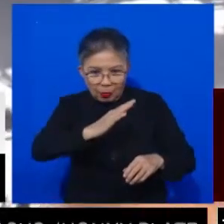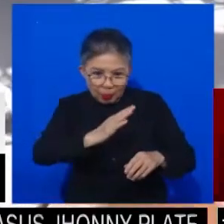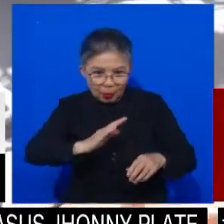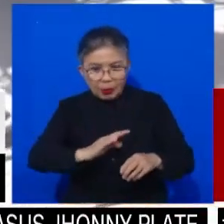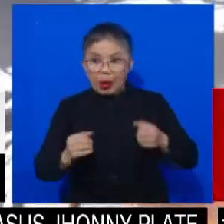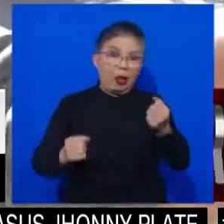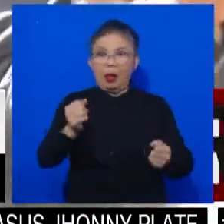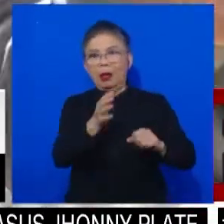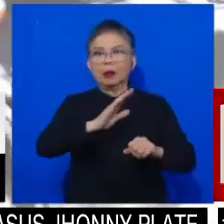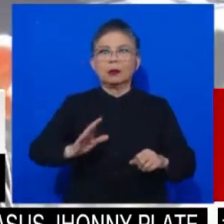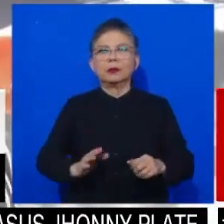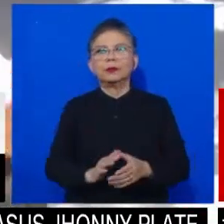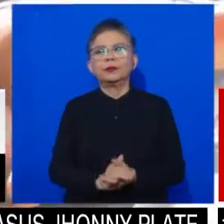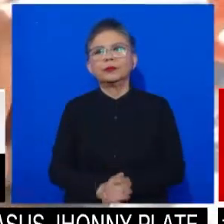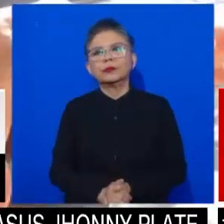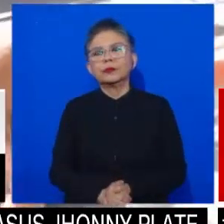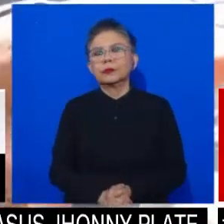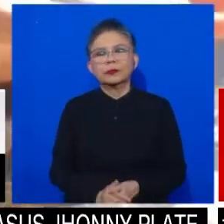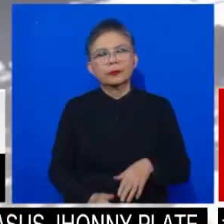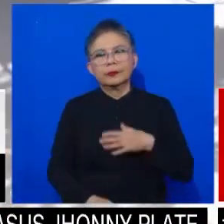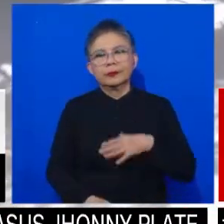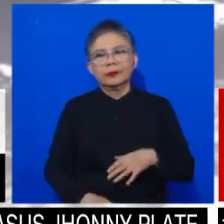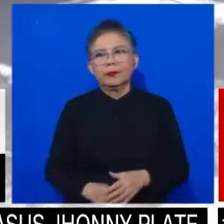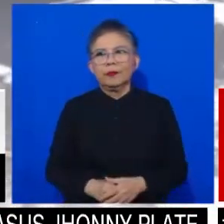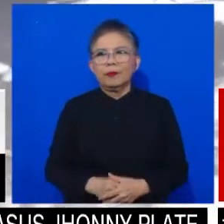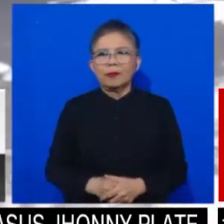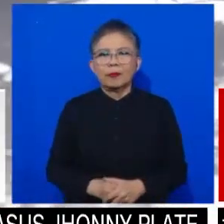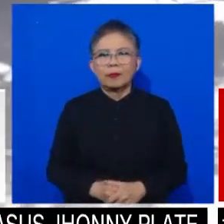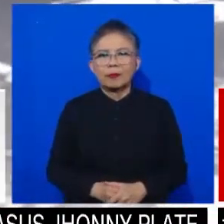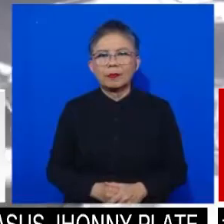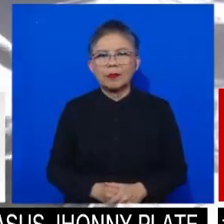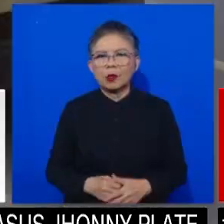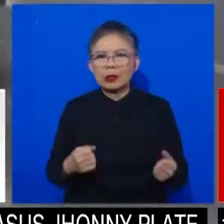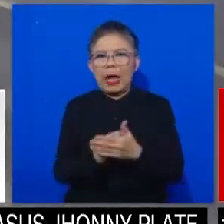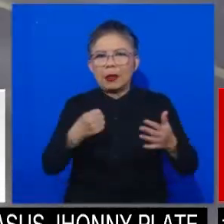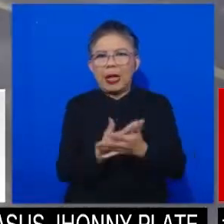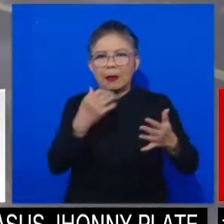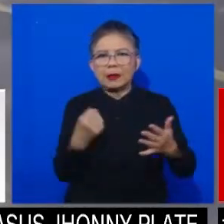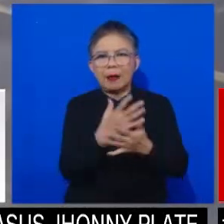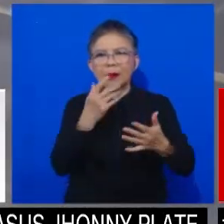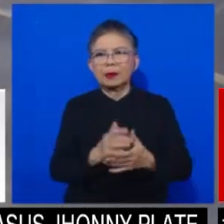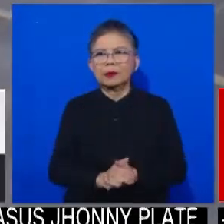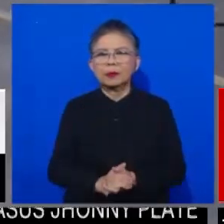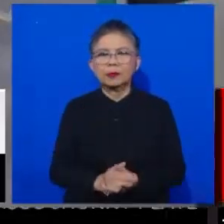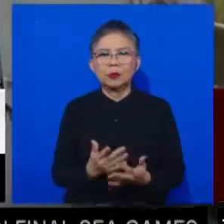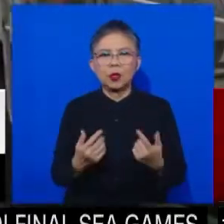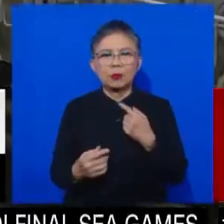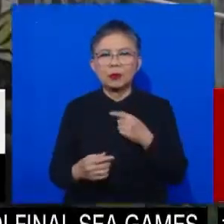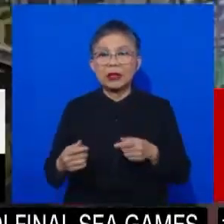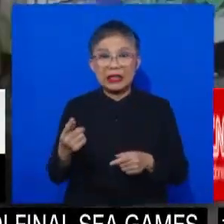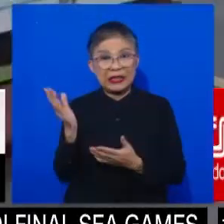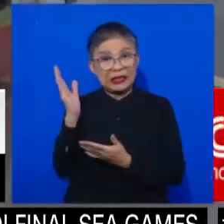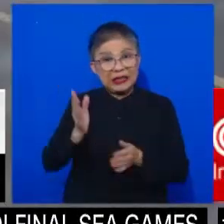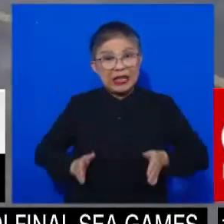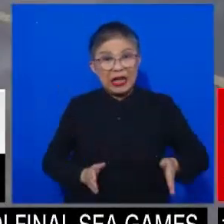tidak bisa kencang atreknya, lebih kencang yang mundurnya, jadi tidak dapat terhindarkan itu bang tabrakan. Warga juga menyebut jalan lintas